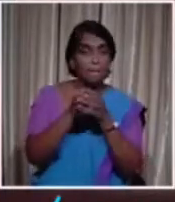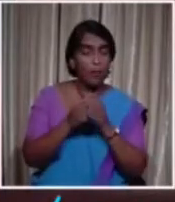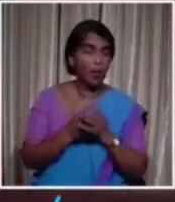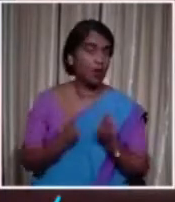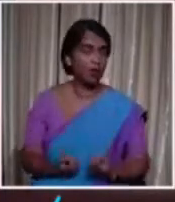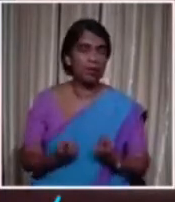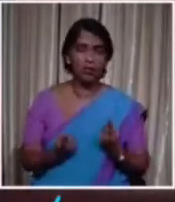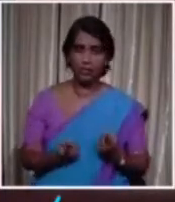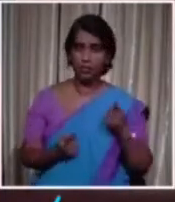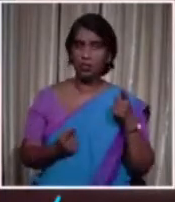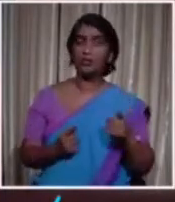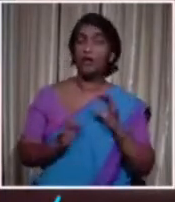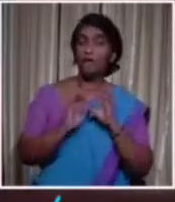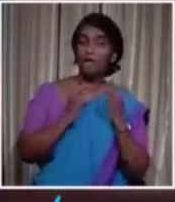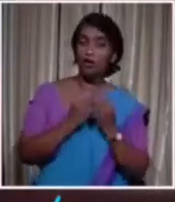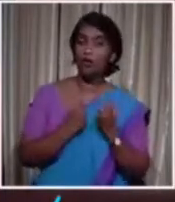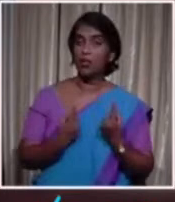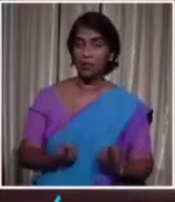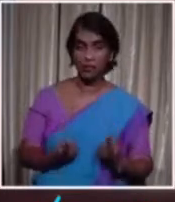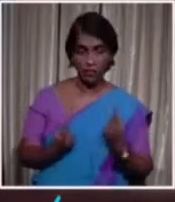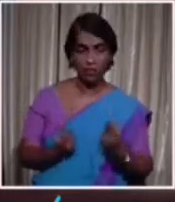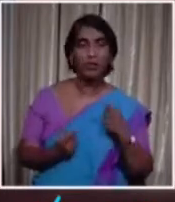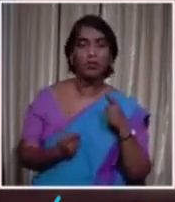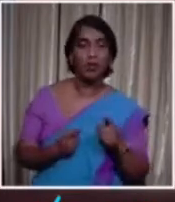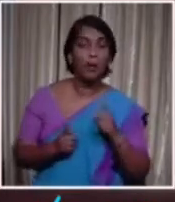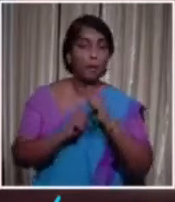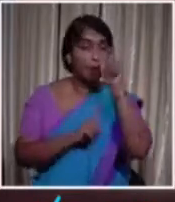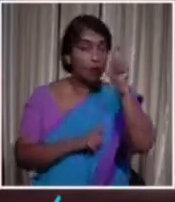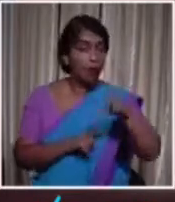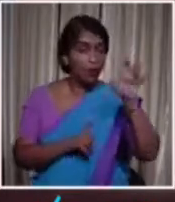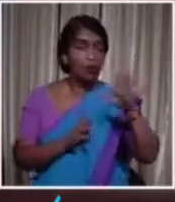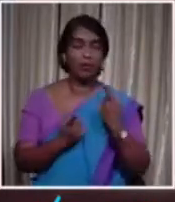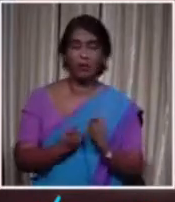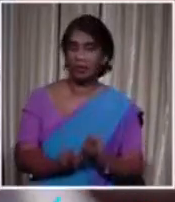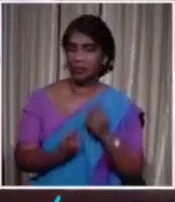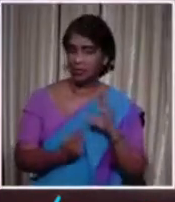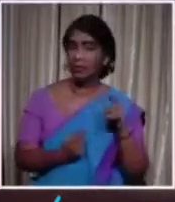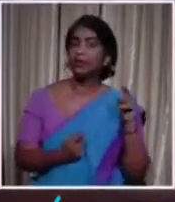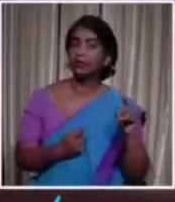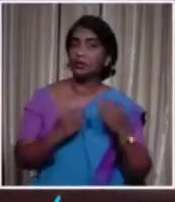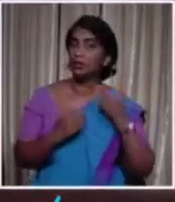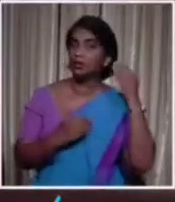अवस्थाट पौल अवस्थाट पुद्गलंग अवस्थाट